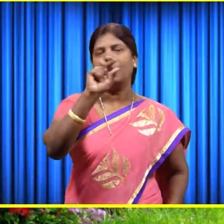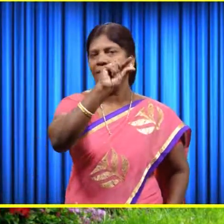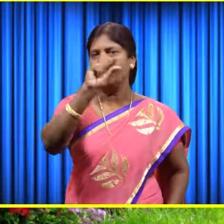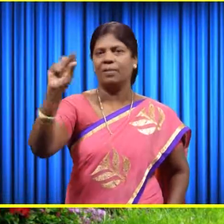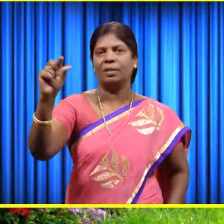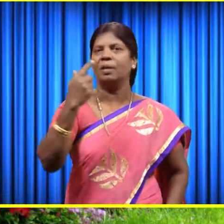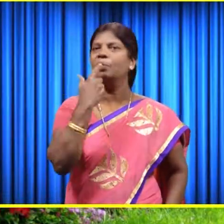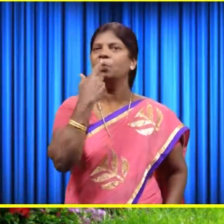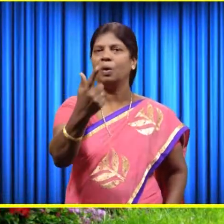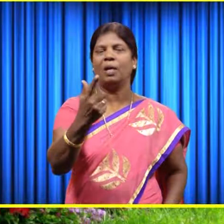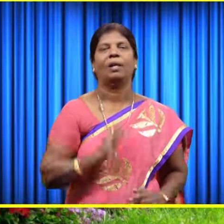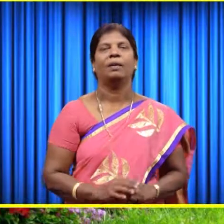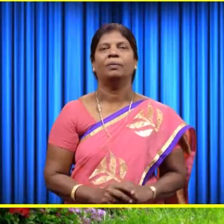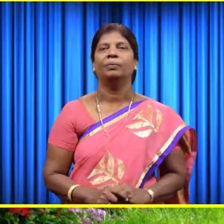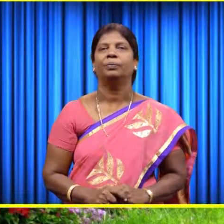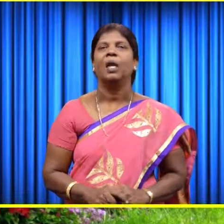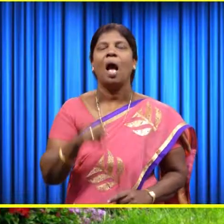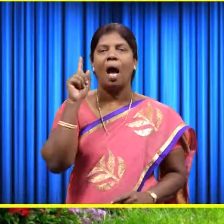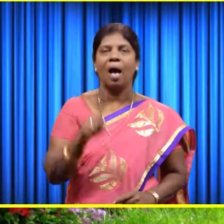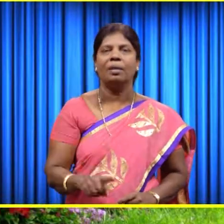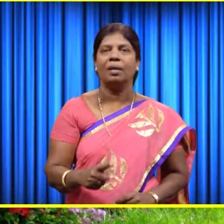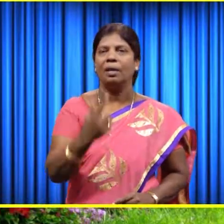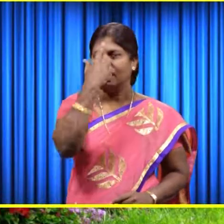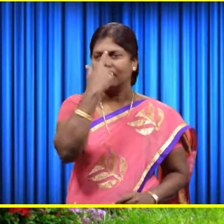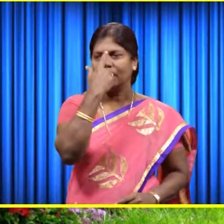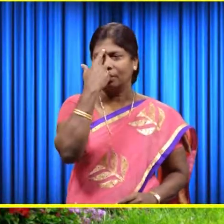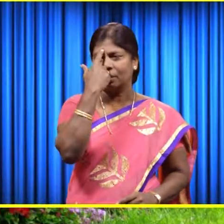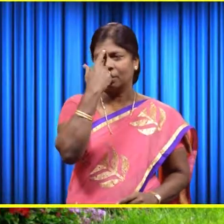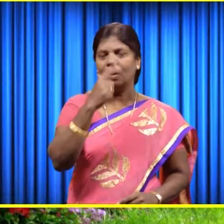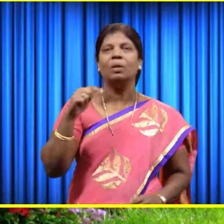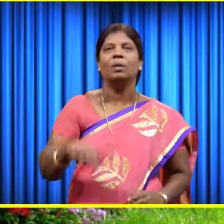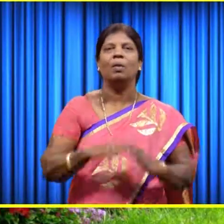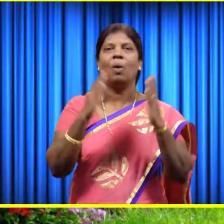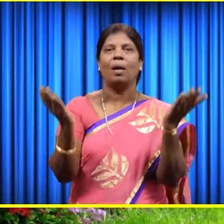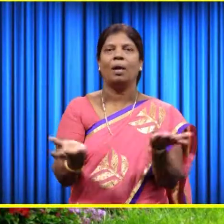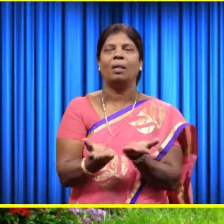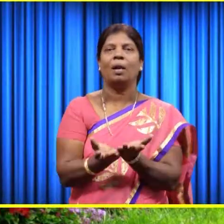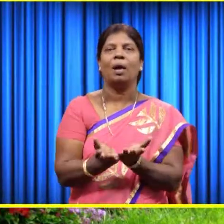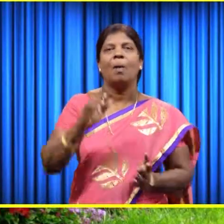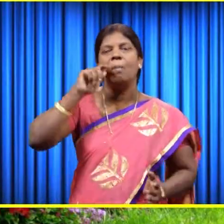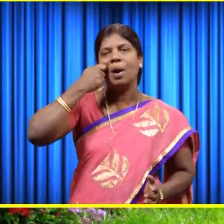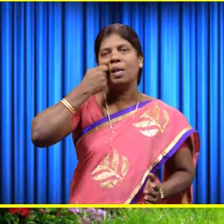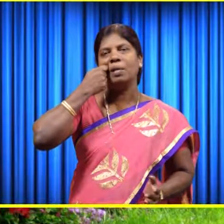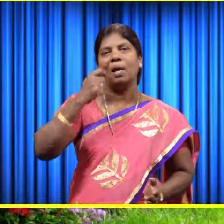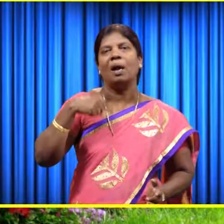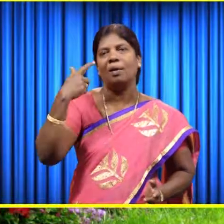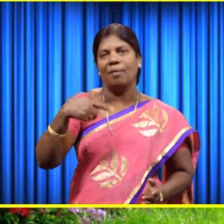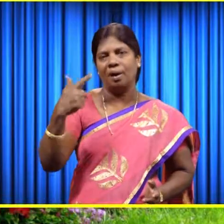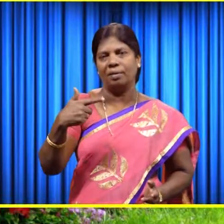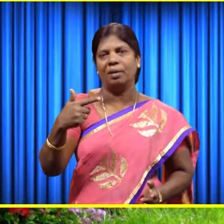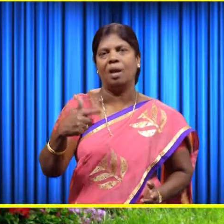12 வசனங்களிலே ஒரு நிகழ்ச்சி அடங்கியிருக்கிறது. அது கிறிஸ்துவானவர் இந்த உலகத்திலே மனிதனாக